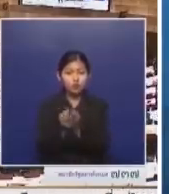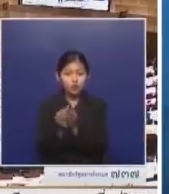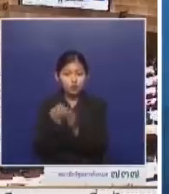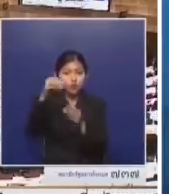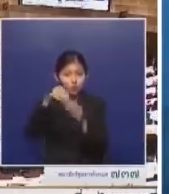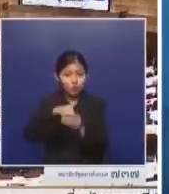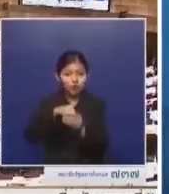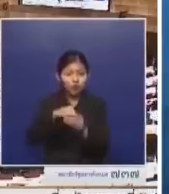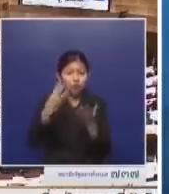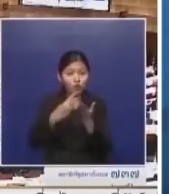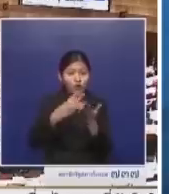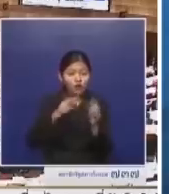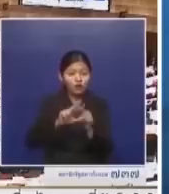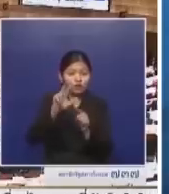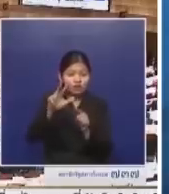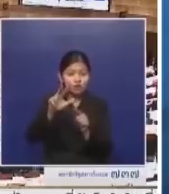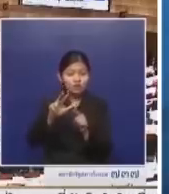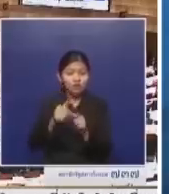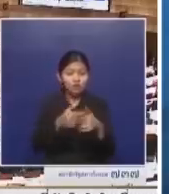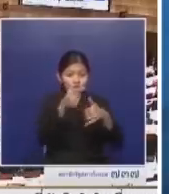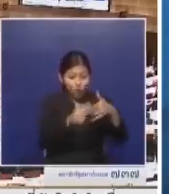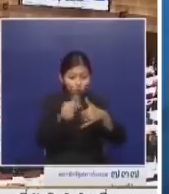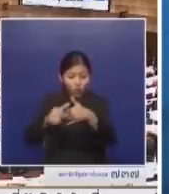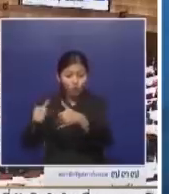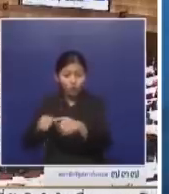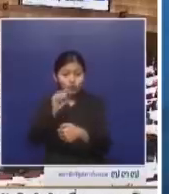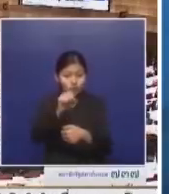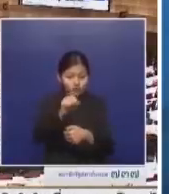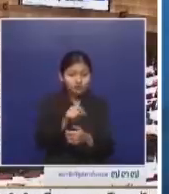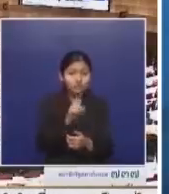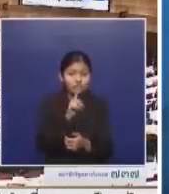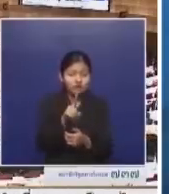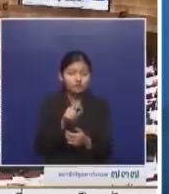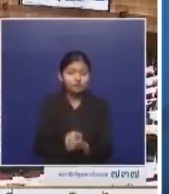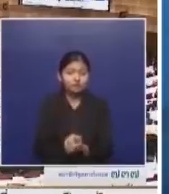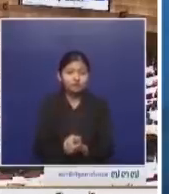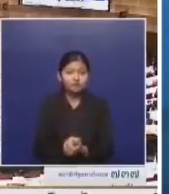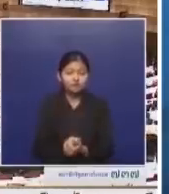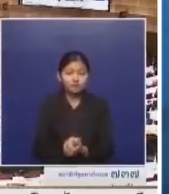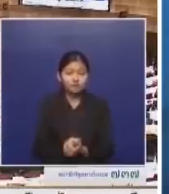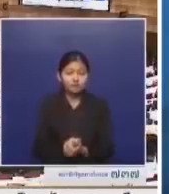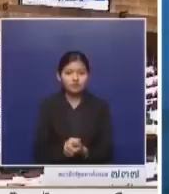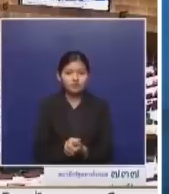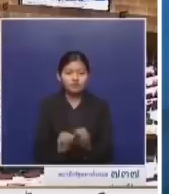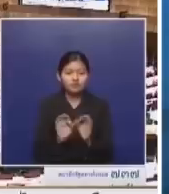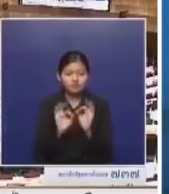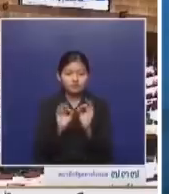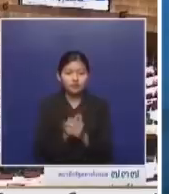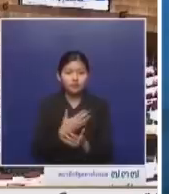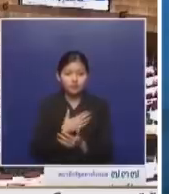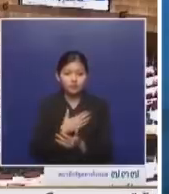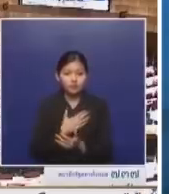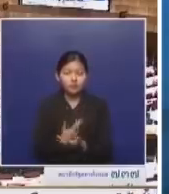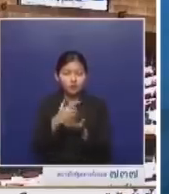สามารถจะควบคุมการแก้รัฐธรรมนูญได้นะครับแต่ความยอมรับของประชาชนเนี่ยไม่มีนะครับความยอมรับของประชาชนนะ